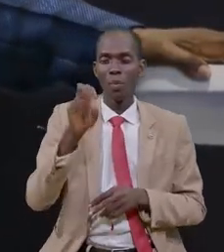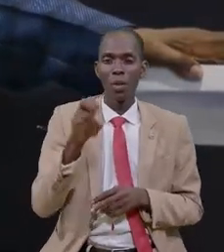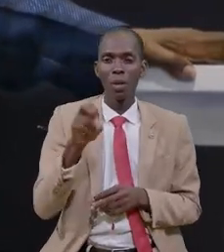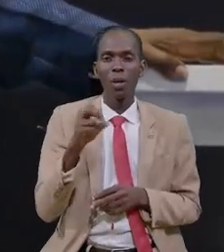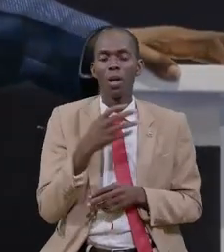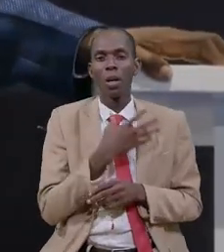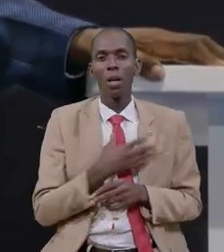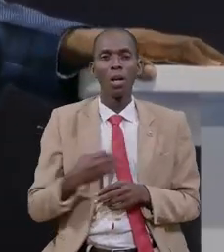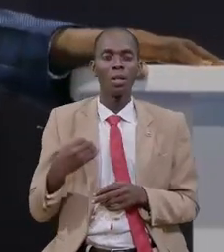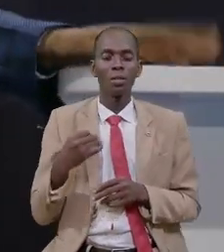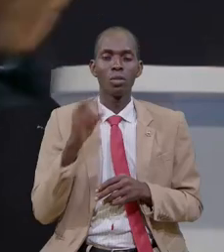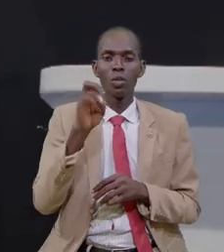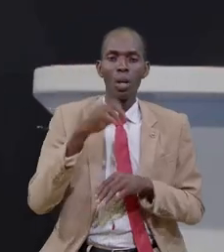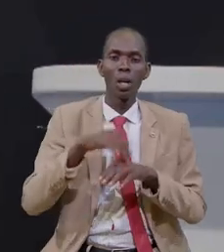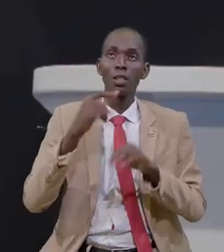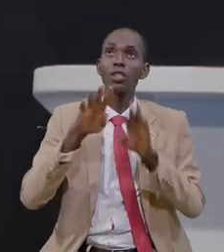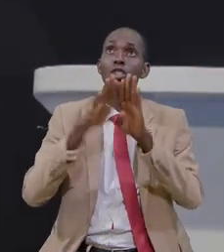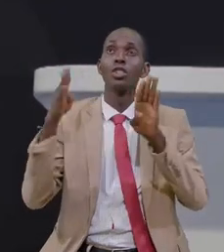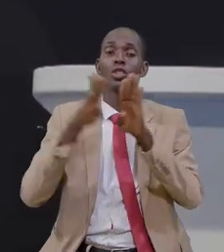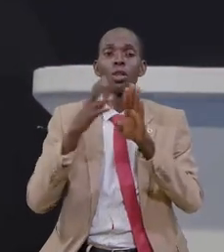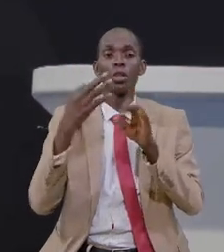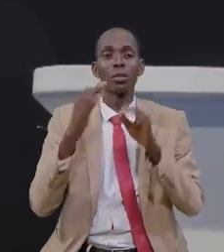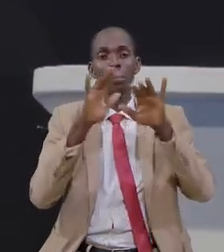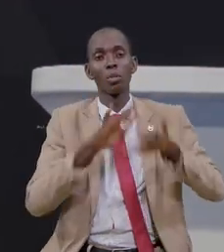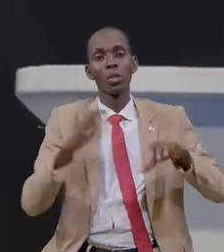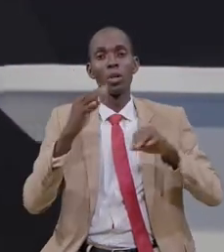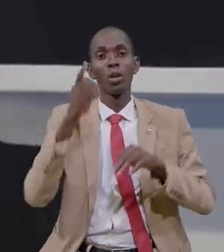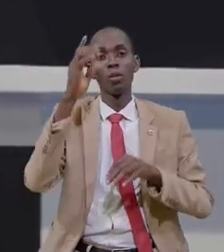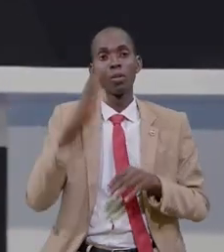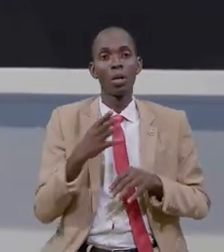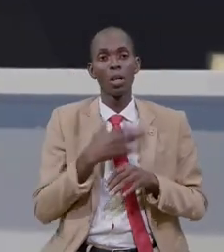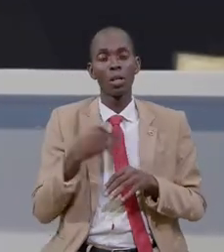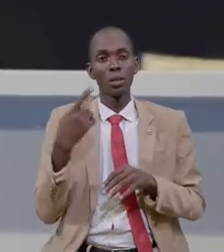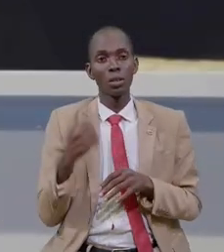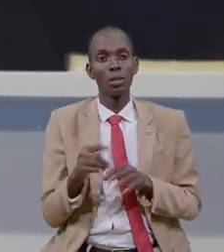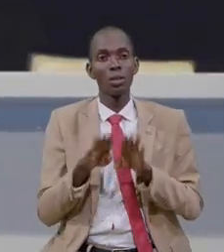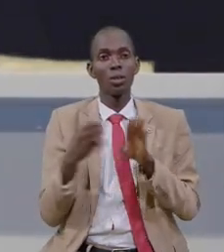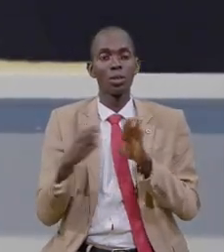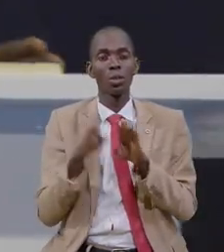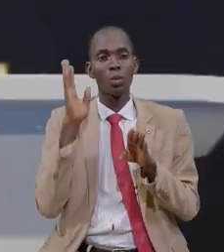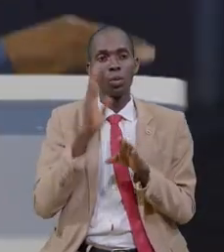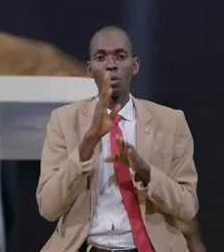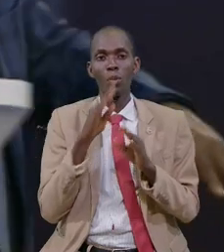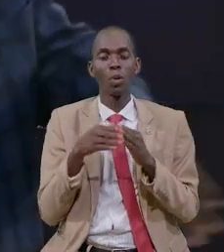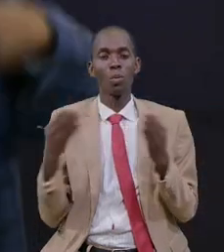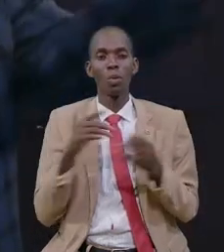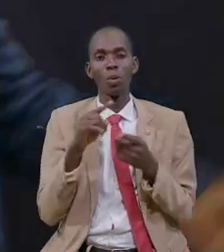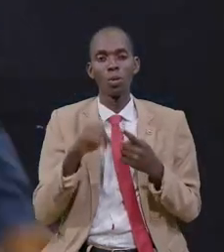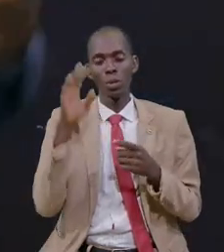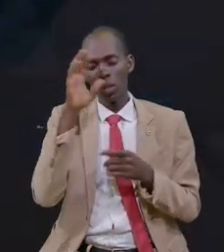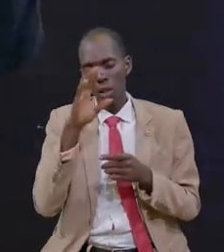porte de la miséricorde de Dieu et la porte sera ouverte. Et quand nous demandons, cherchons et